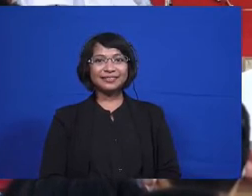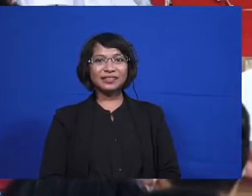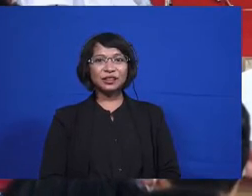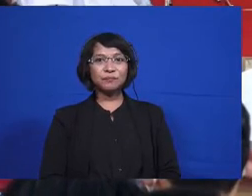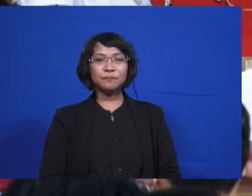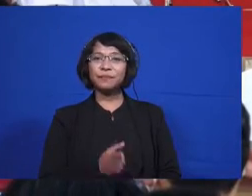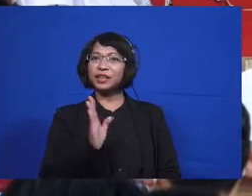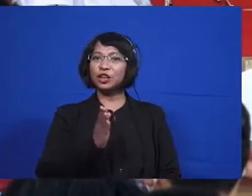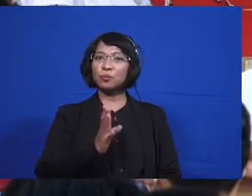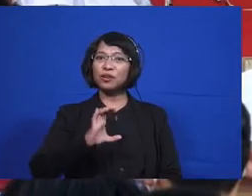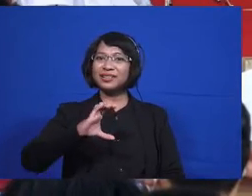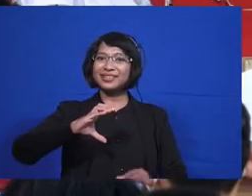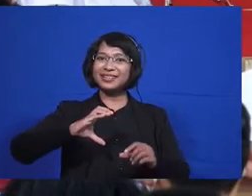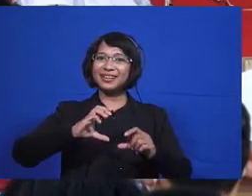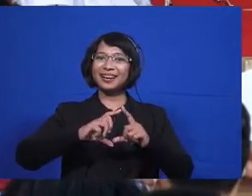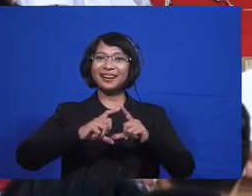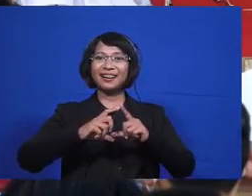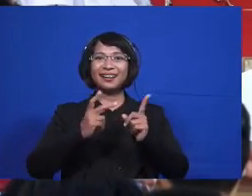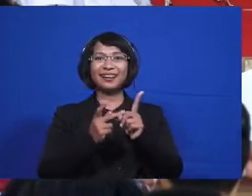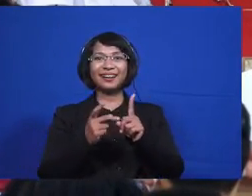Romo Cahyawandoko mengendaki, wah,